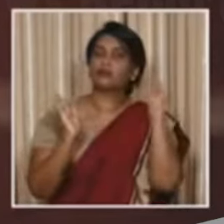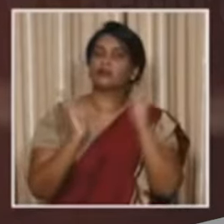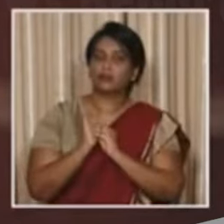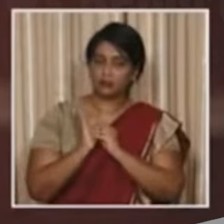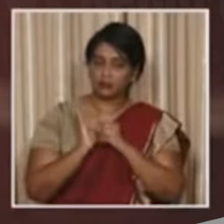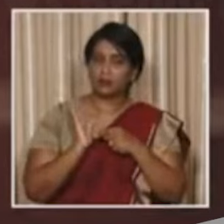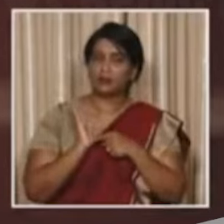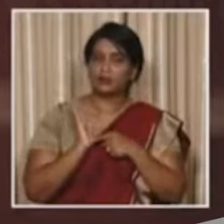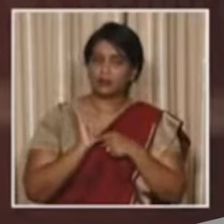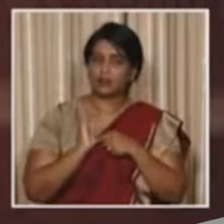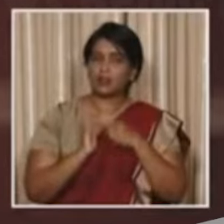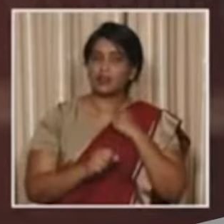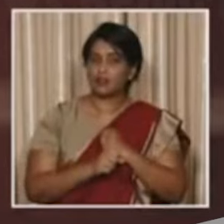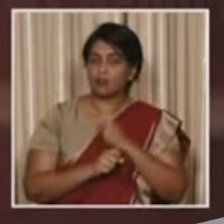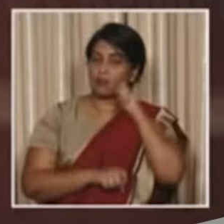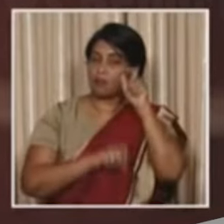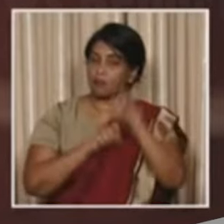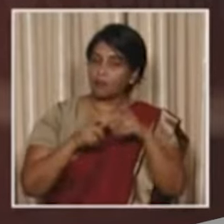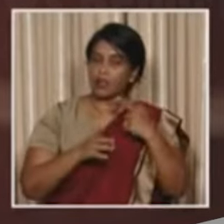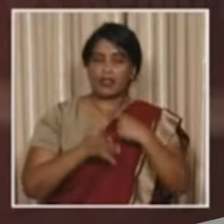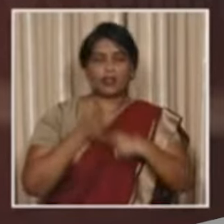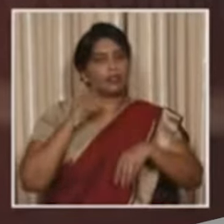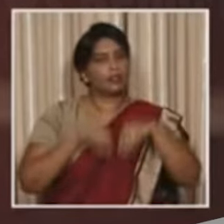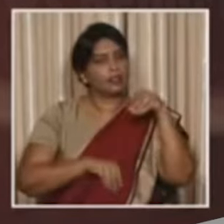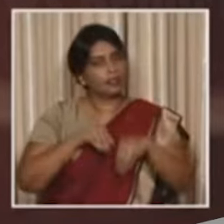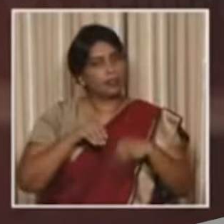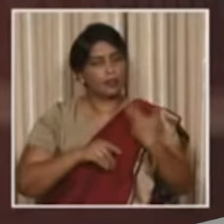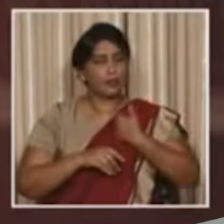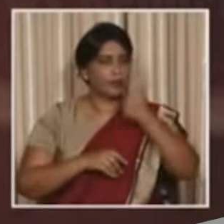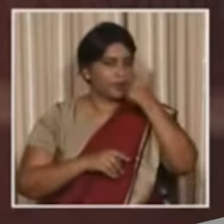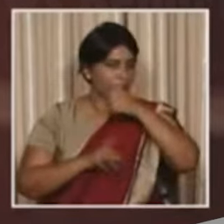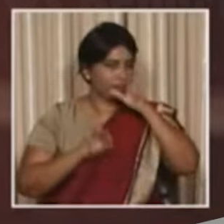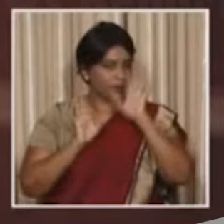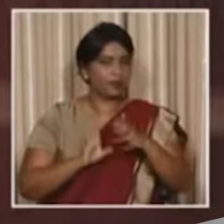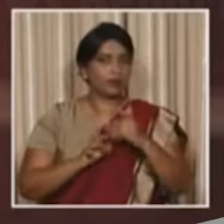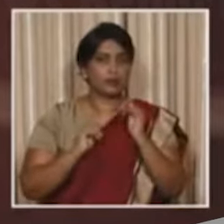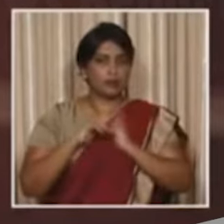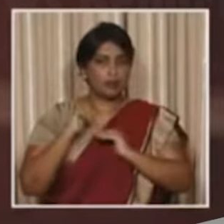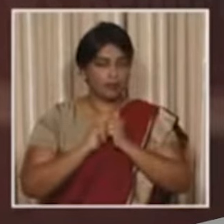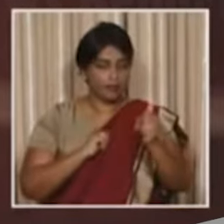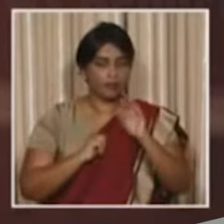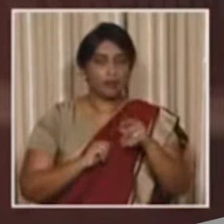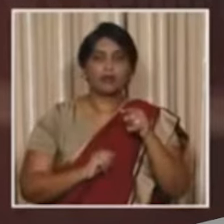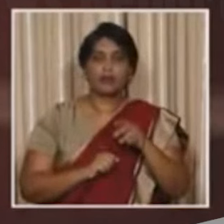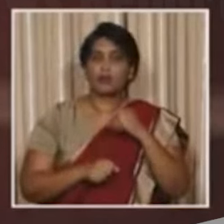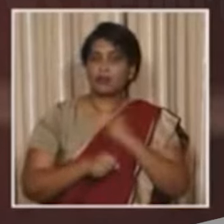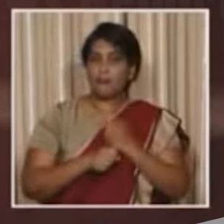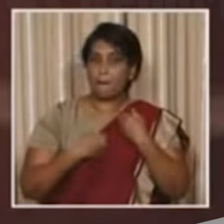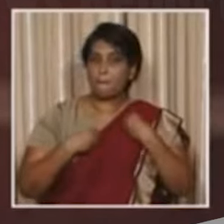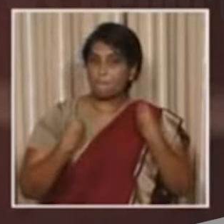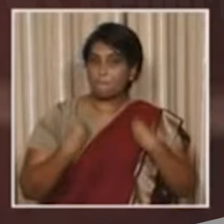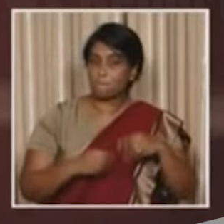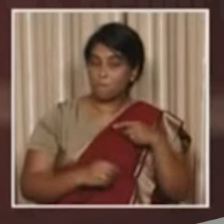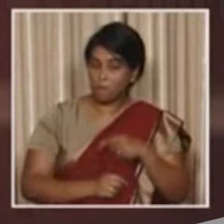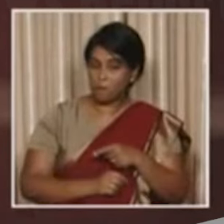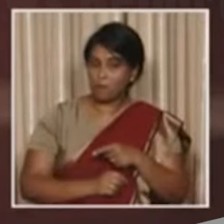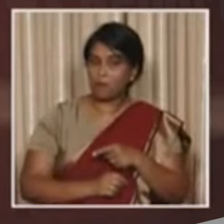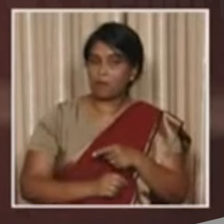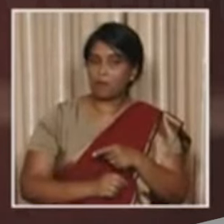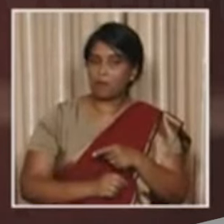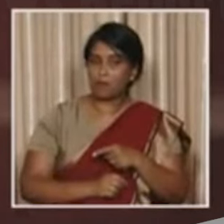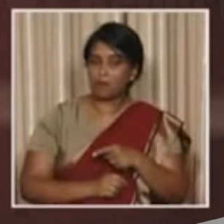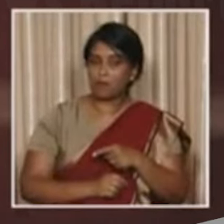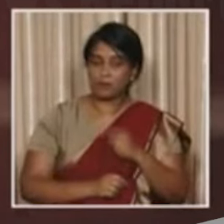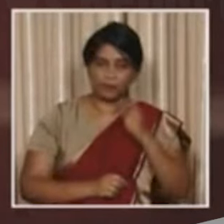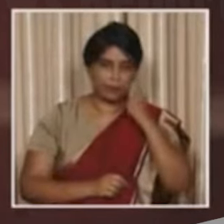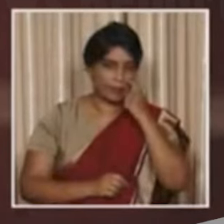තියෙන්නේ. රජයේ නිලධාරියෙක් හෝ දේශපාලඥයෙක් වංචනික ලෙස යමක් කරලා ඒ කියන්නේ රජයට පාඩු කරලා